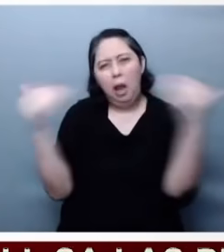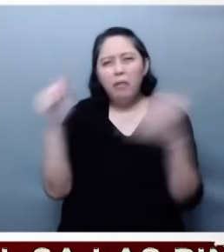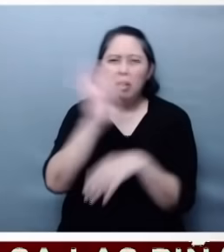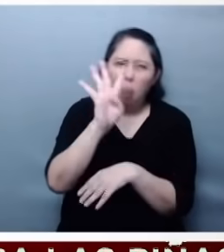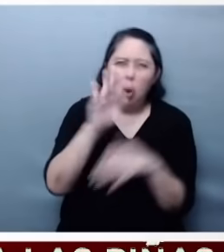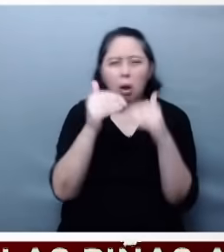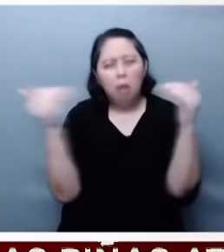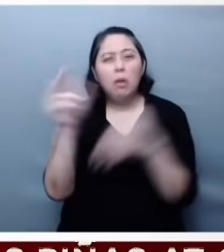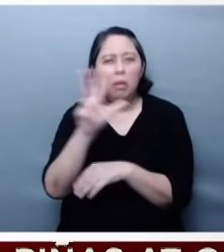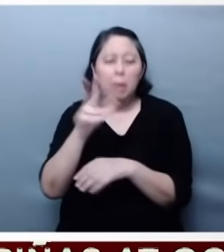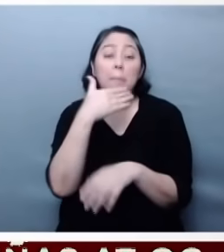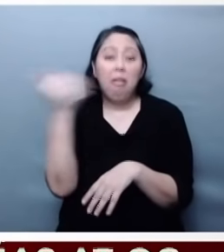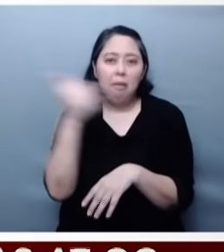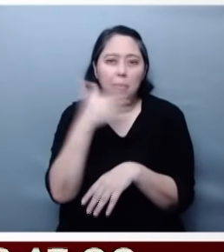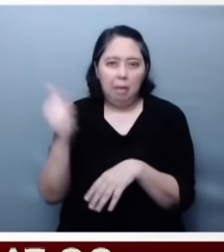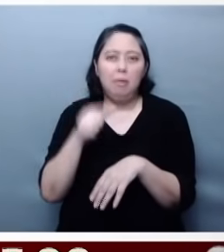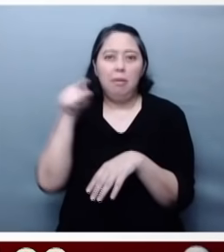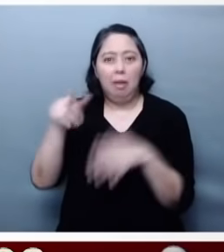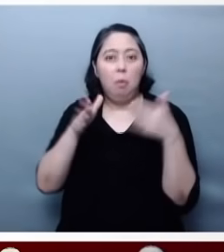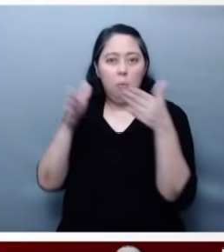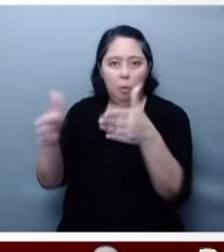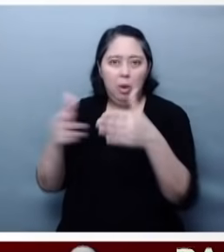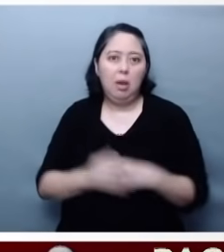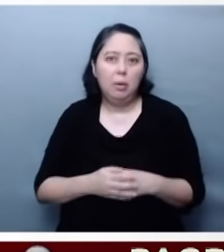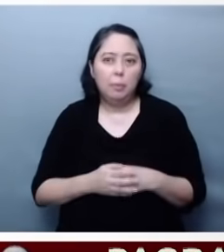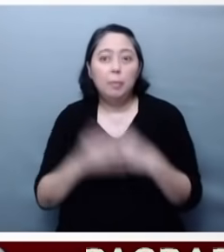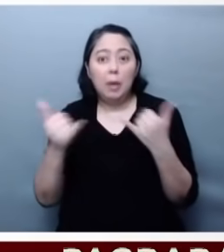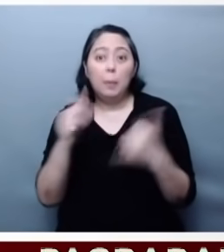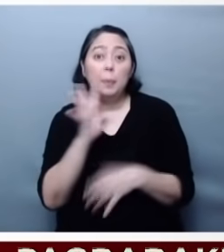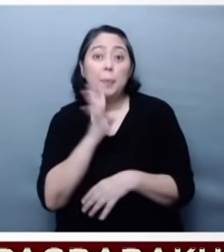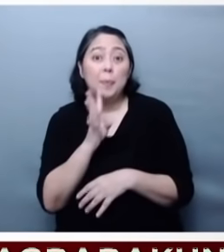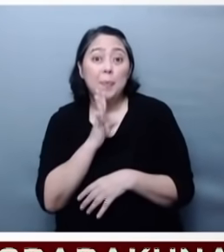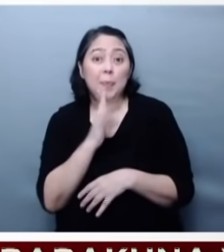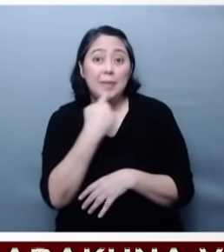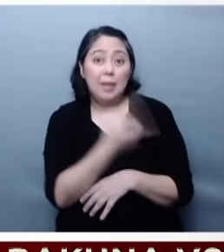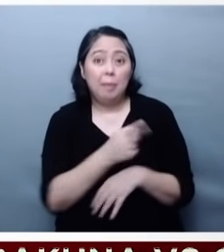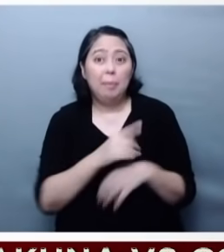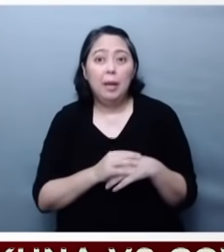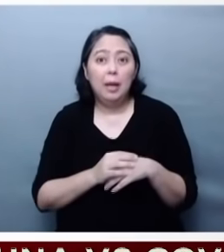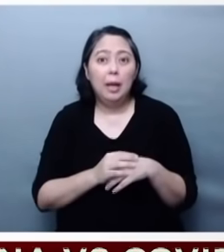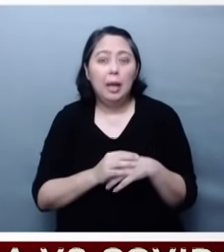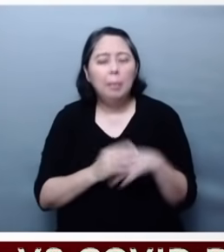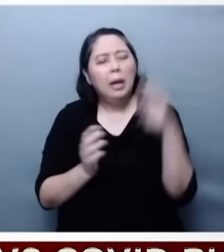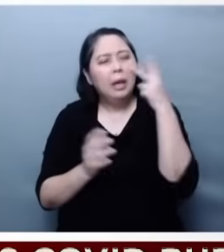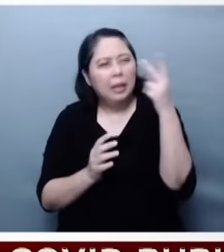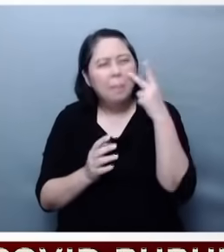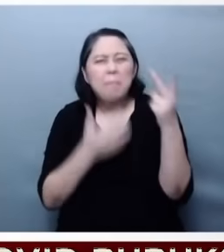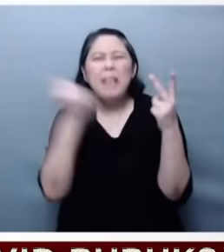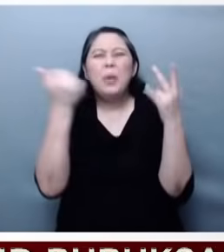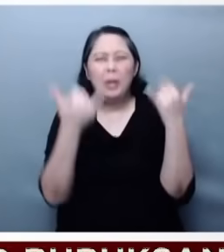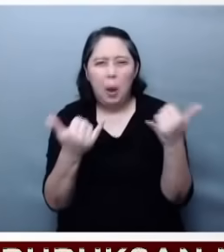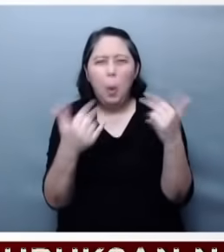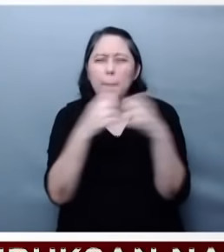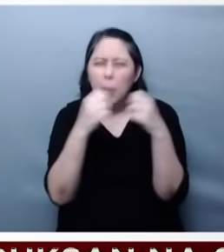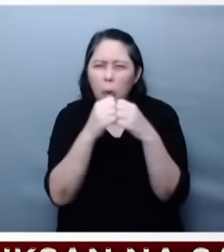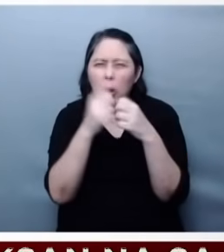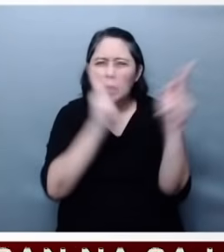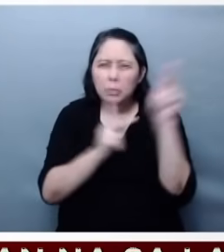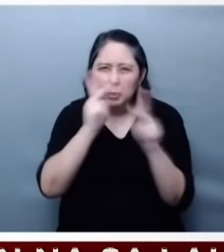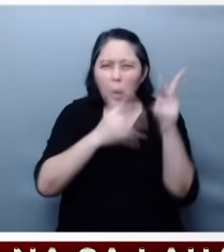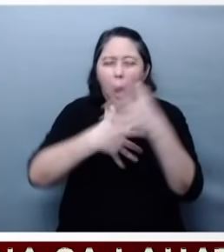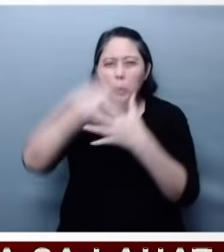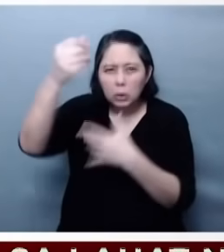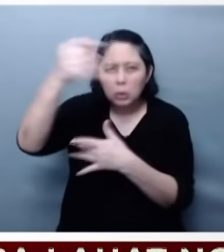system. I see a lot more people going out and about. And for the most part, people go to the